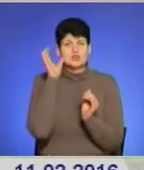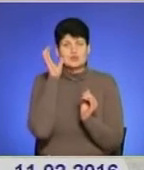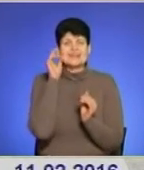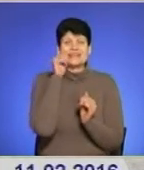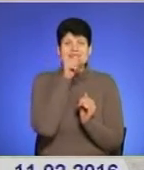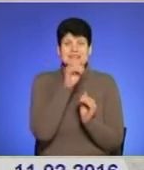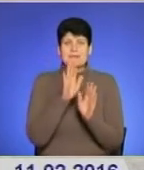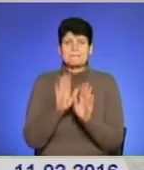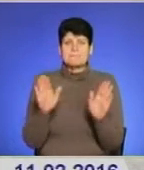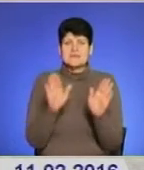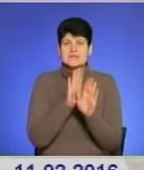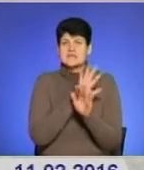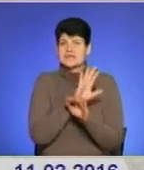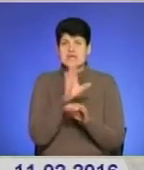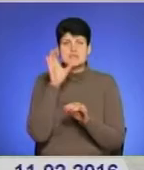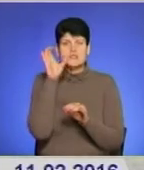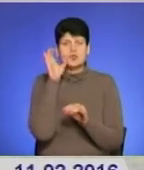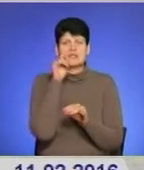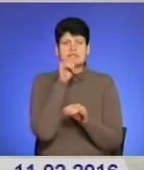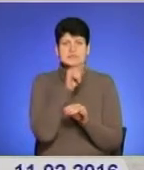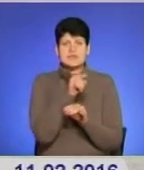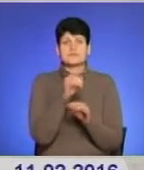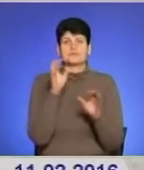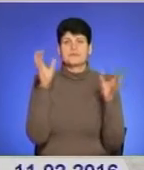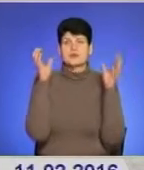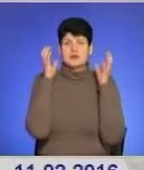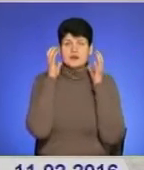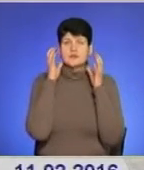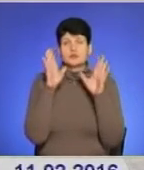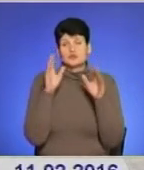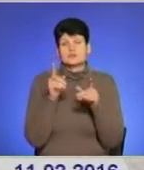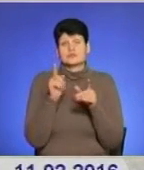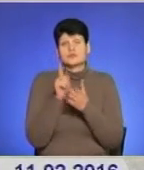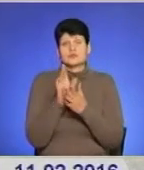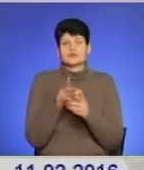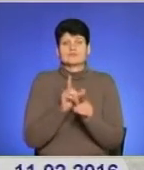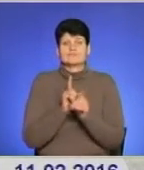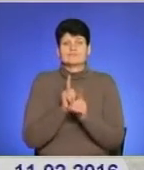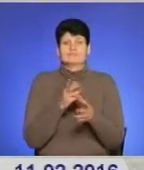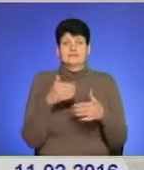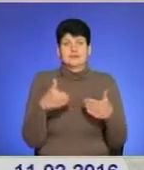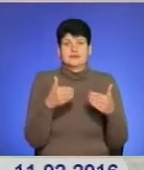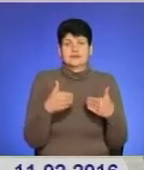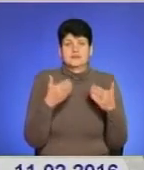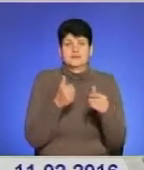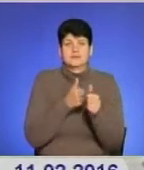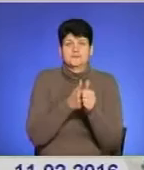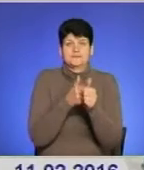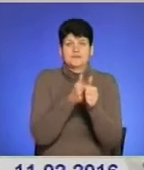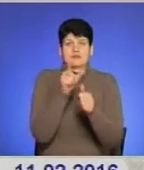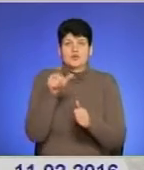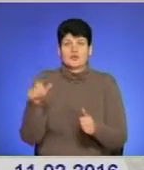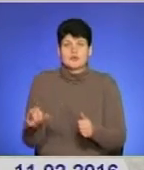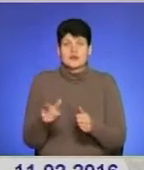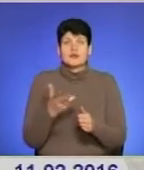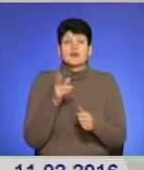пісні, не слухати ті радіостанції, не буде слухати радіостанції, радіостанції будуть змушені йти за тим, хто йде за споживачем. Підприємець йде